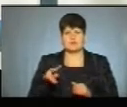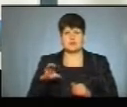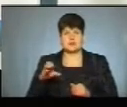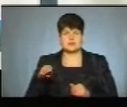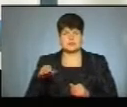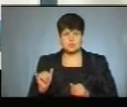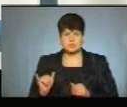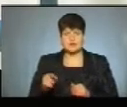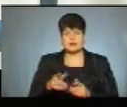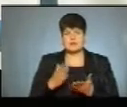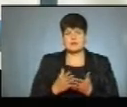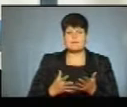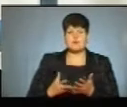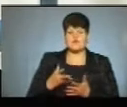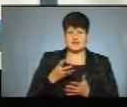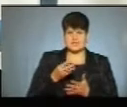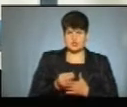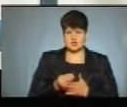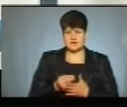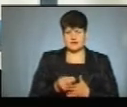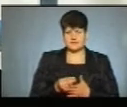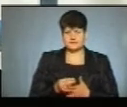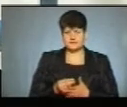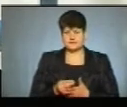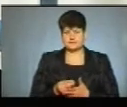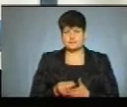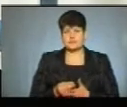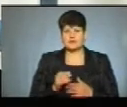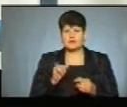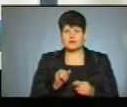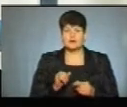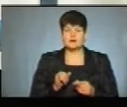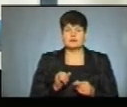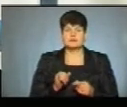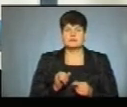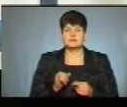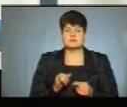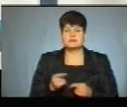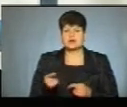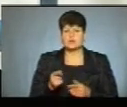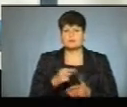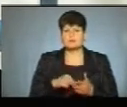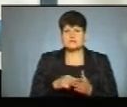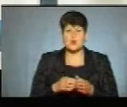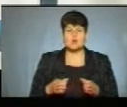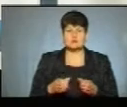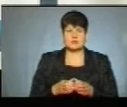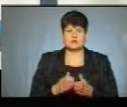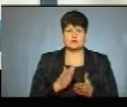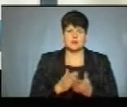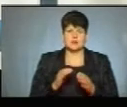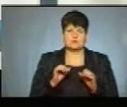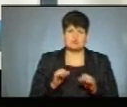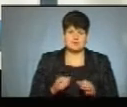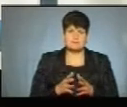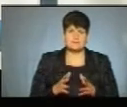профінансована. От. І таким чином Тернопільський міський осередок, тобто він має можливість